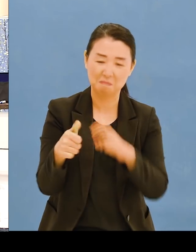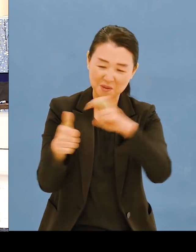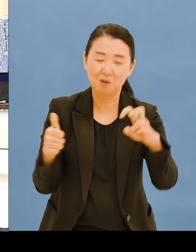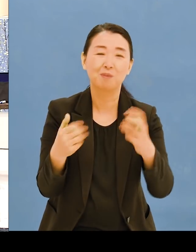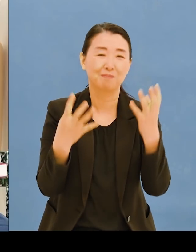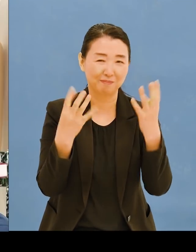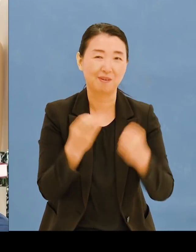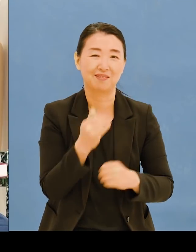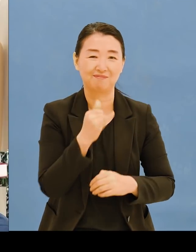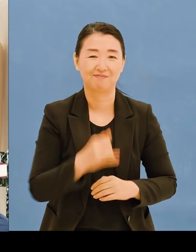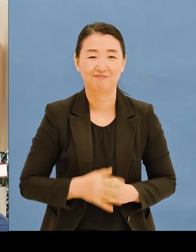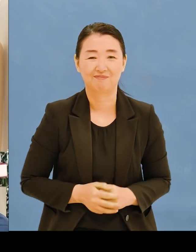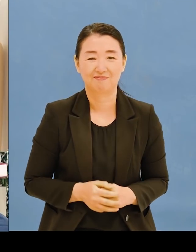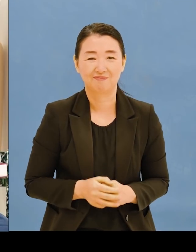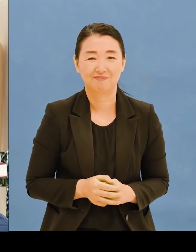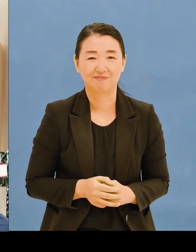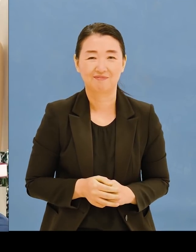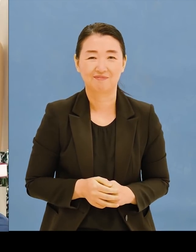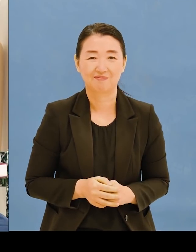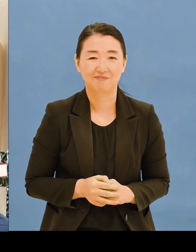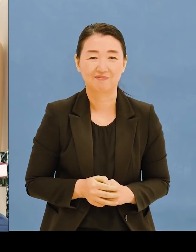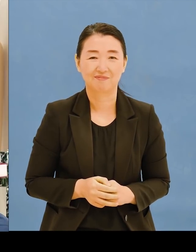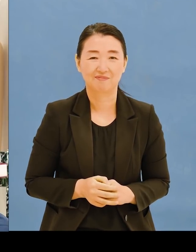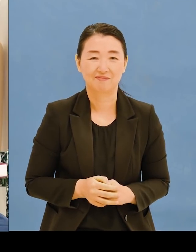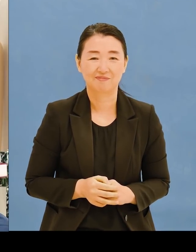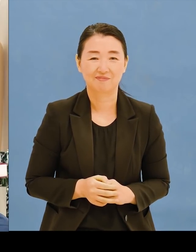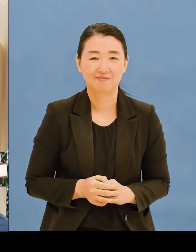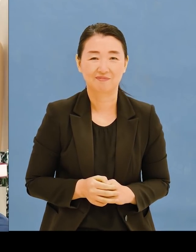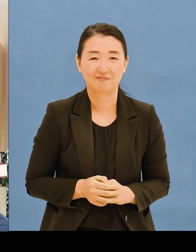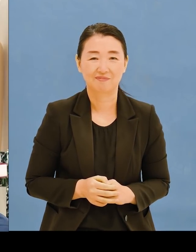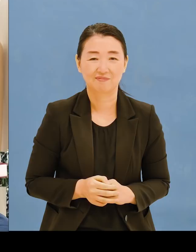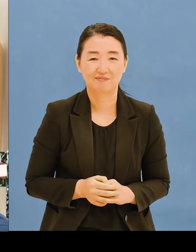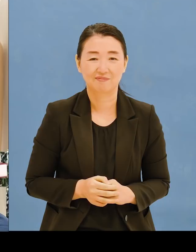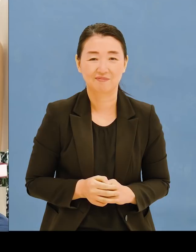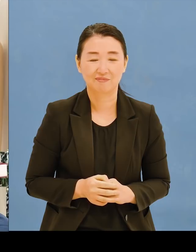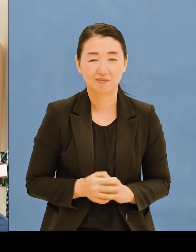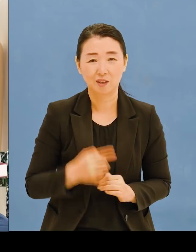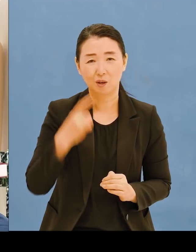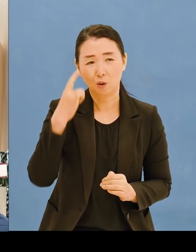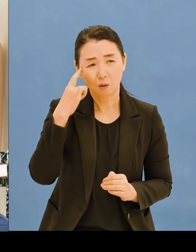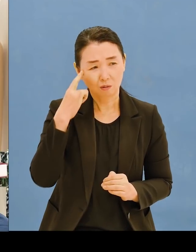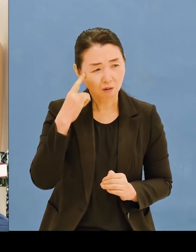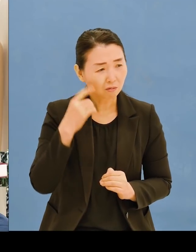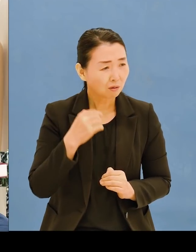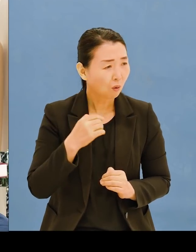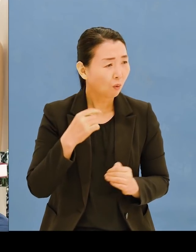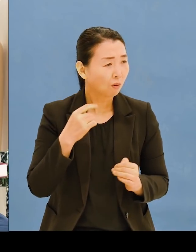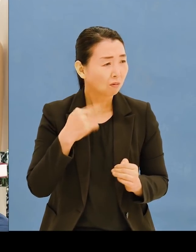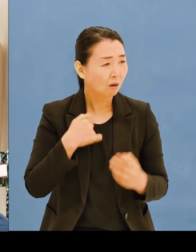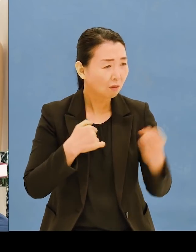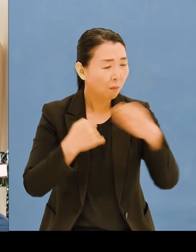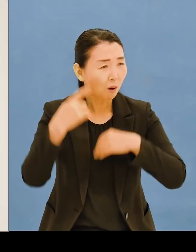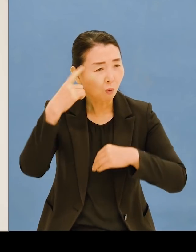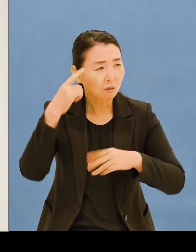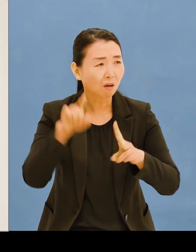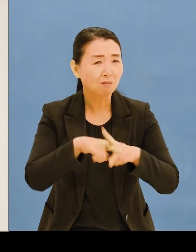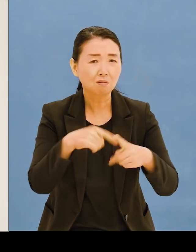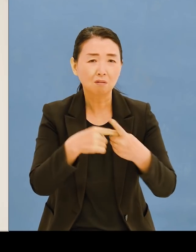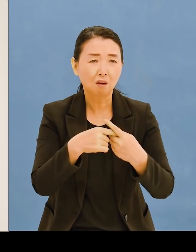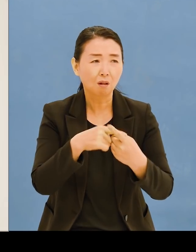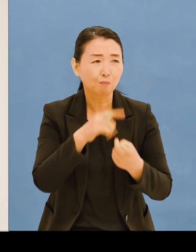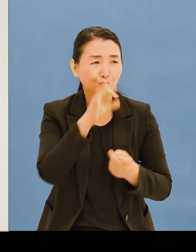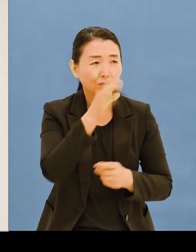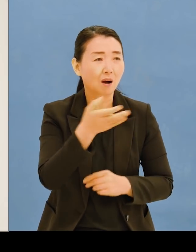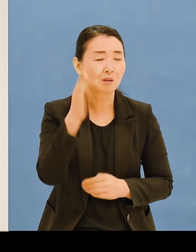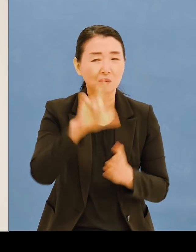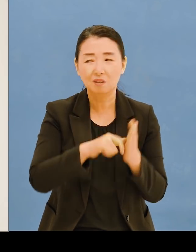있었고 예, 그래서 이제 그러한 부분들이 나름의 저는 그때 당시에는 제가 이해를 못했었는데 시간이 지나고